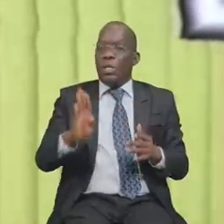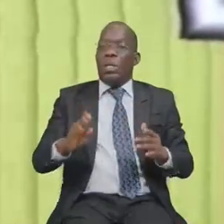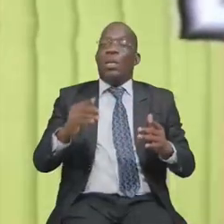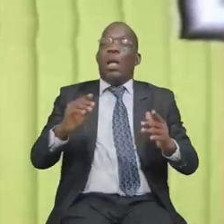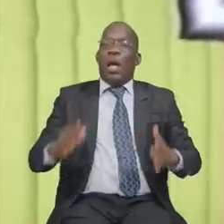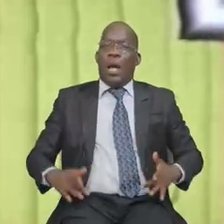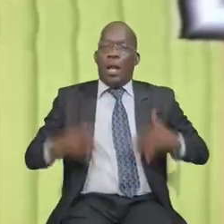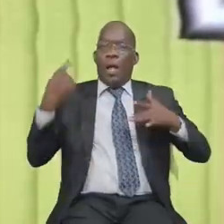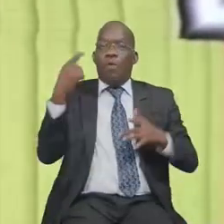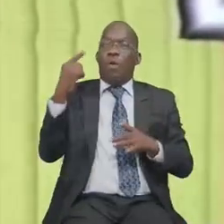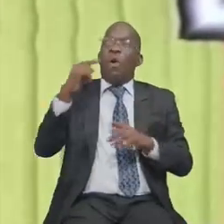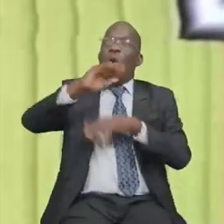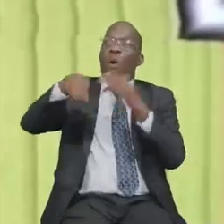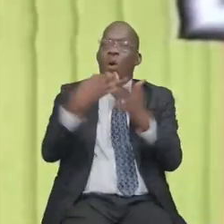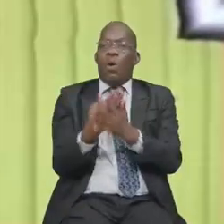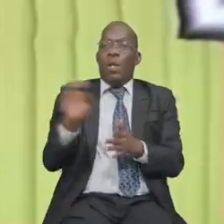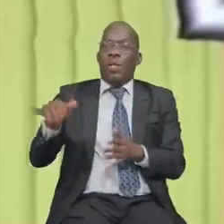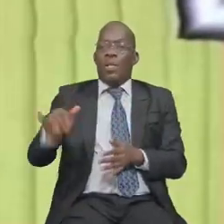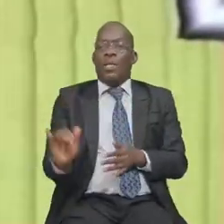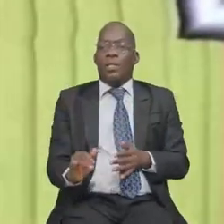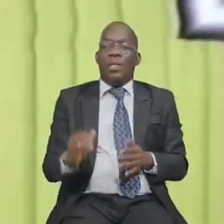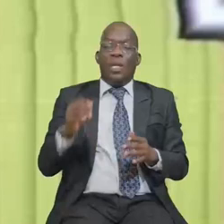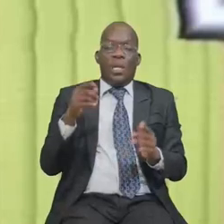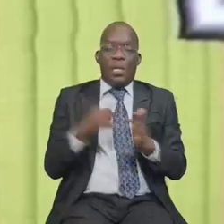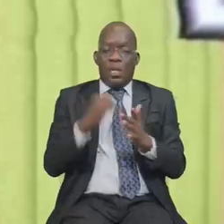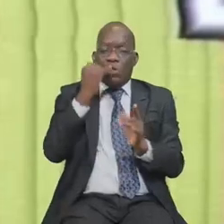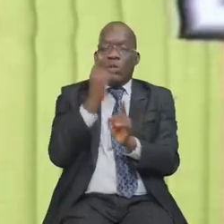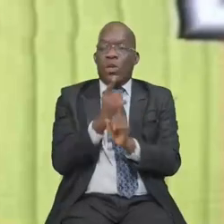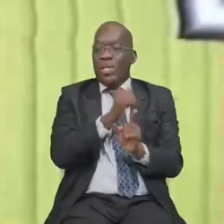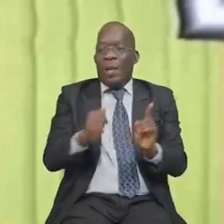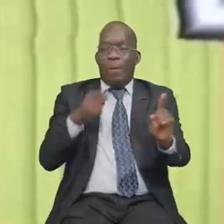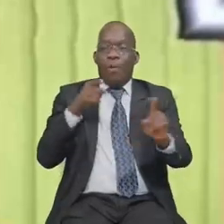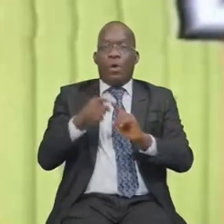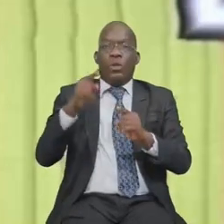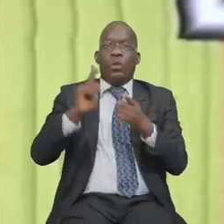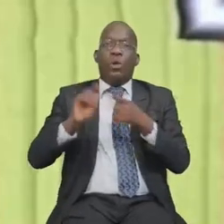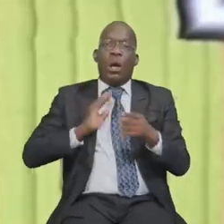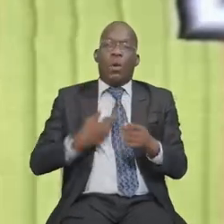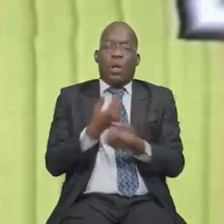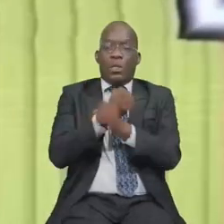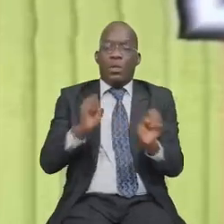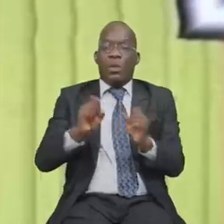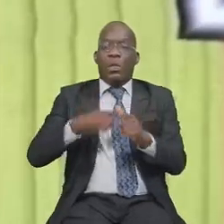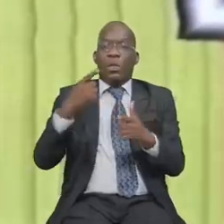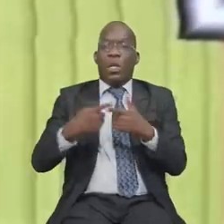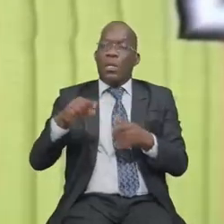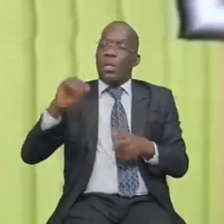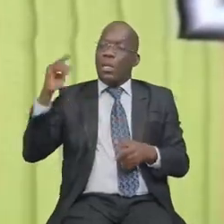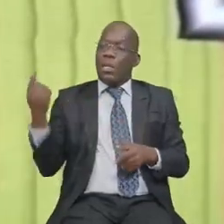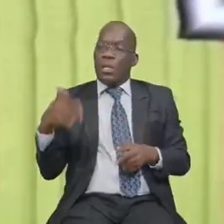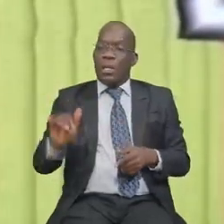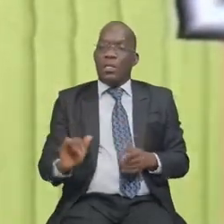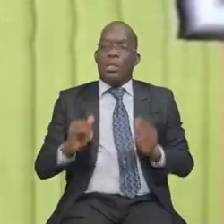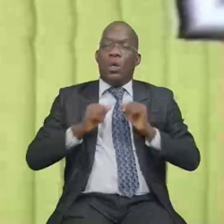croix étaient un point de référence pour notre salut, et l'éternité continuera avec lui.